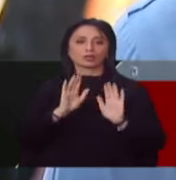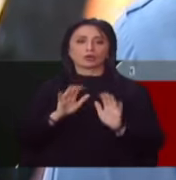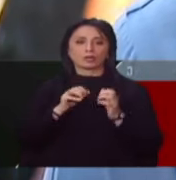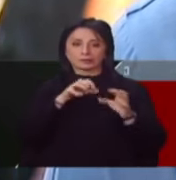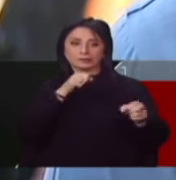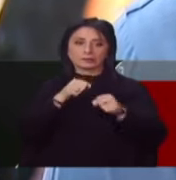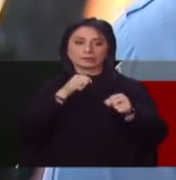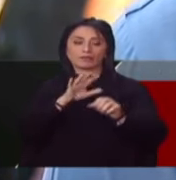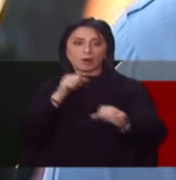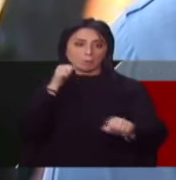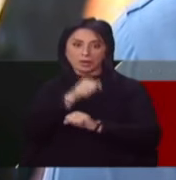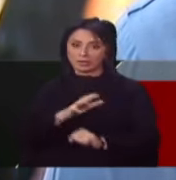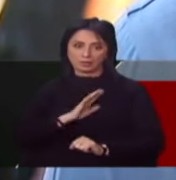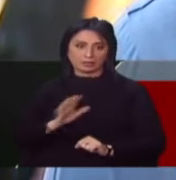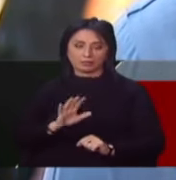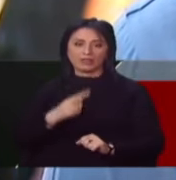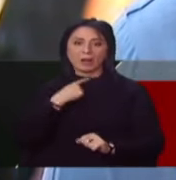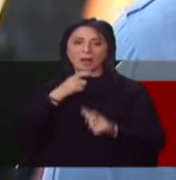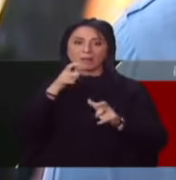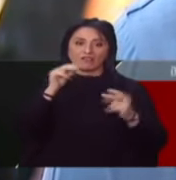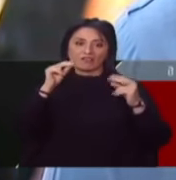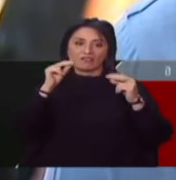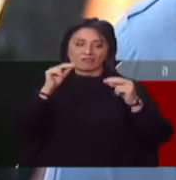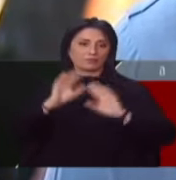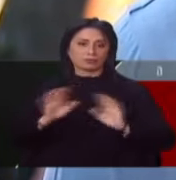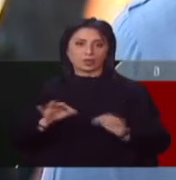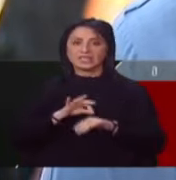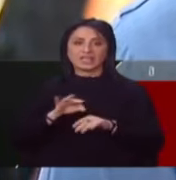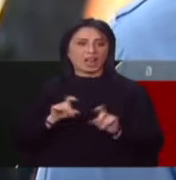გამოწევა და ერთმანეთის მიმართ რაღაცა ხმამაღალი ფრაზები.